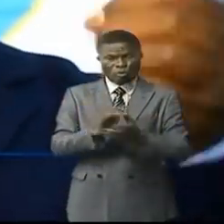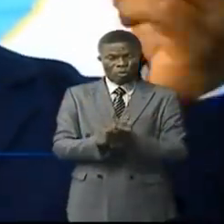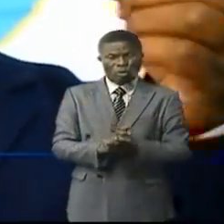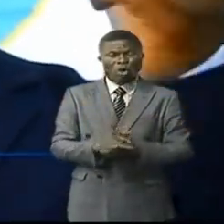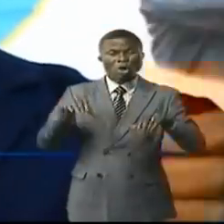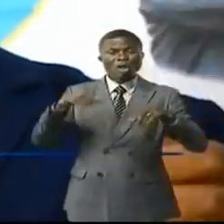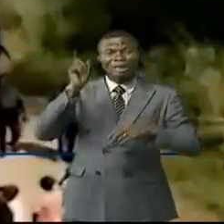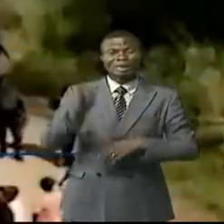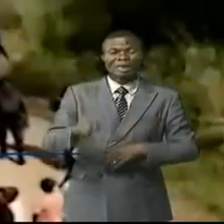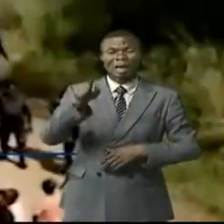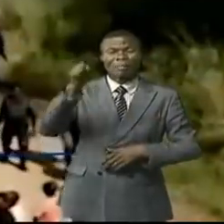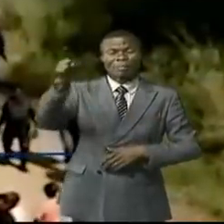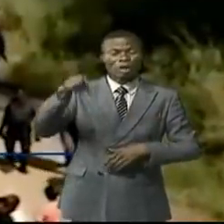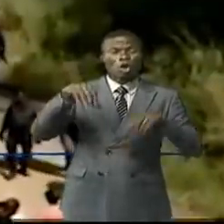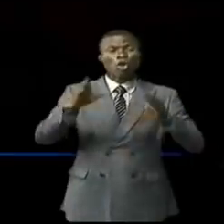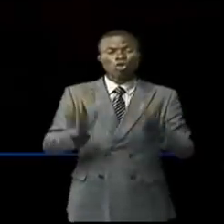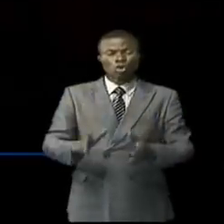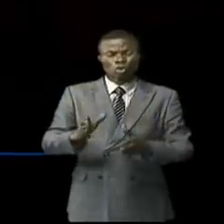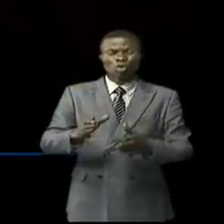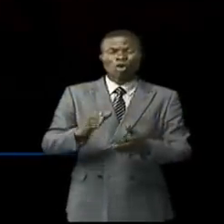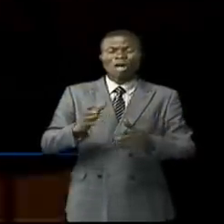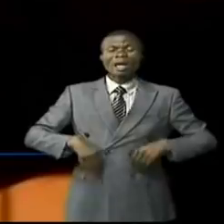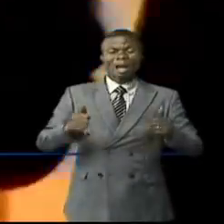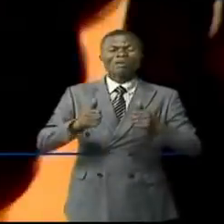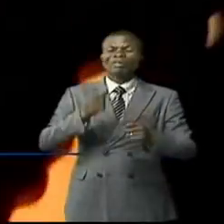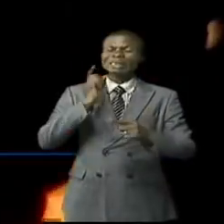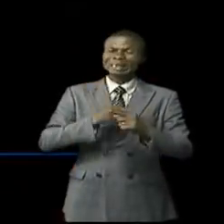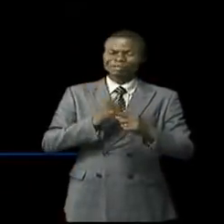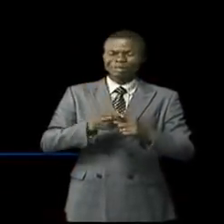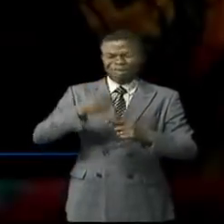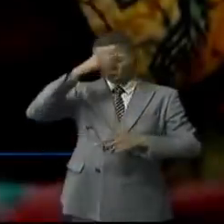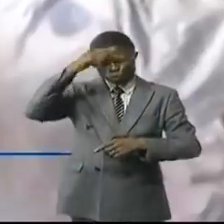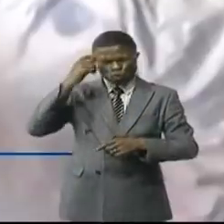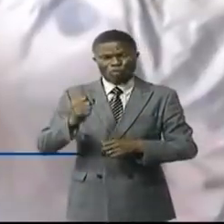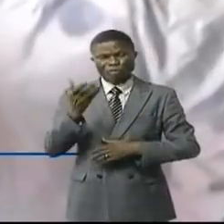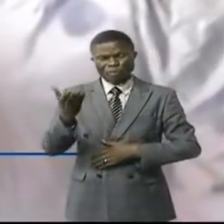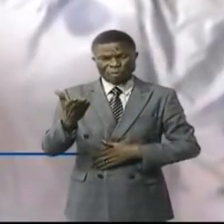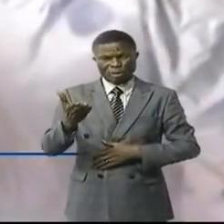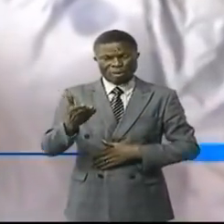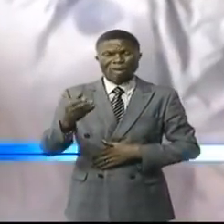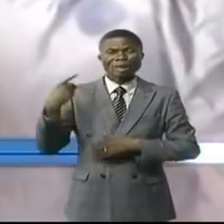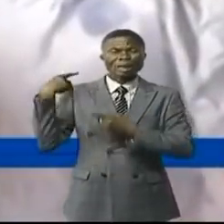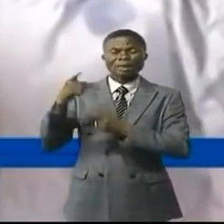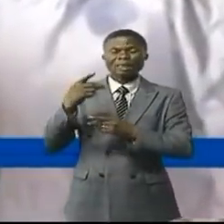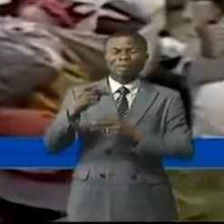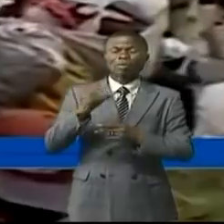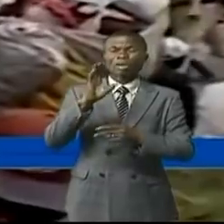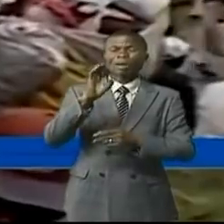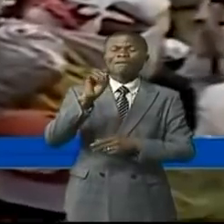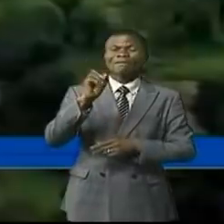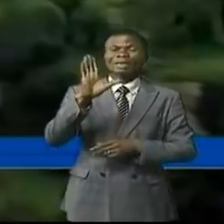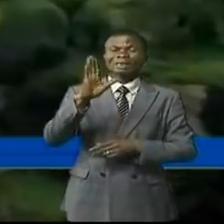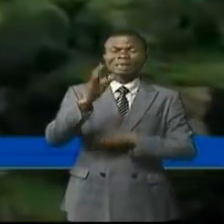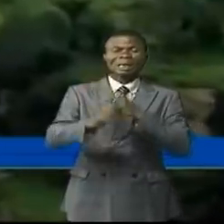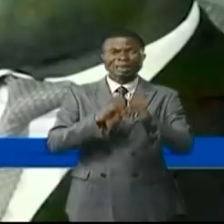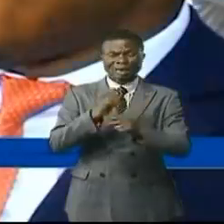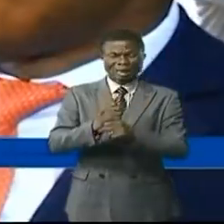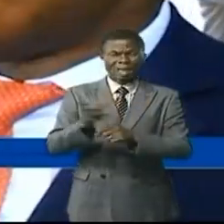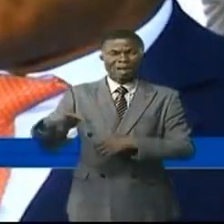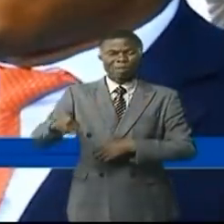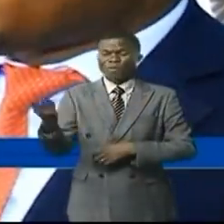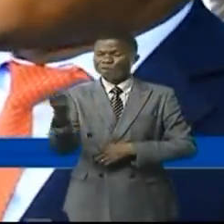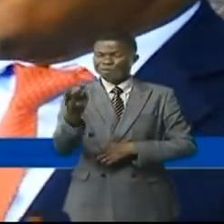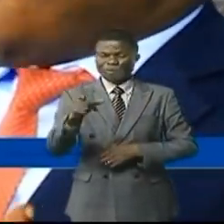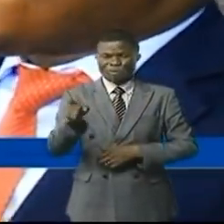Congolais sont en danger. Confrontés à une crise sécuritaire persistante depuis un quart de siècle, les provinces de l'Ituri et du Nord